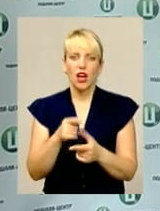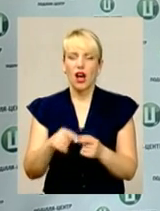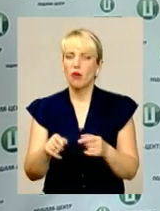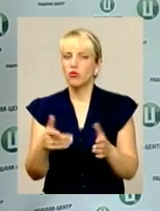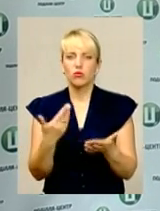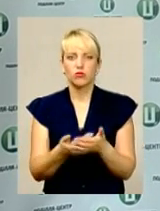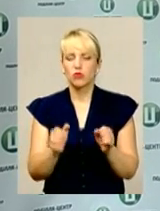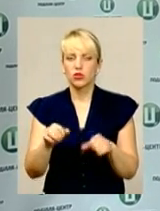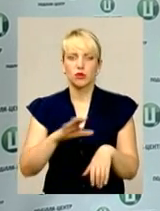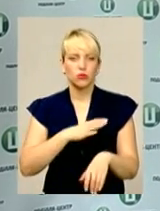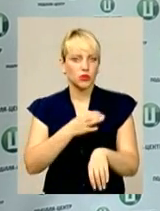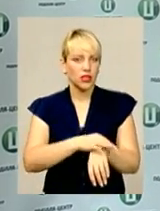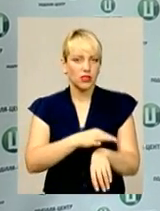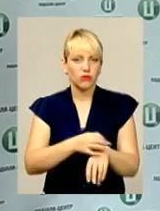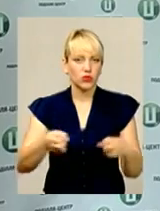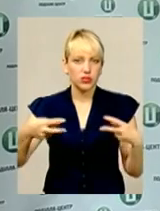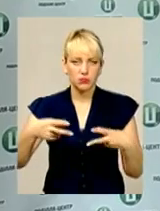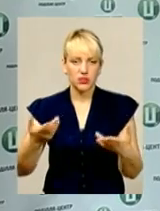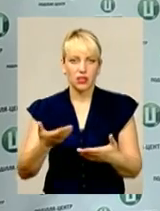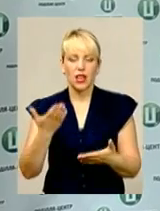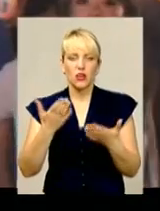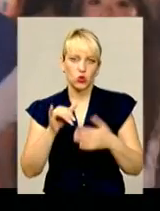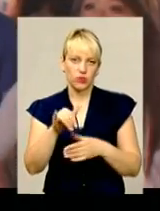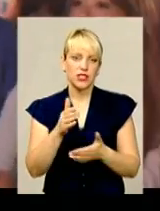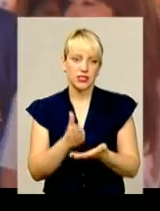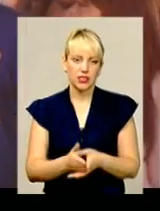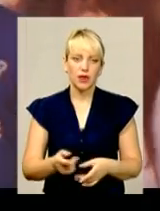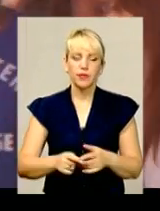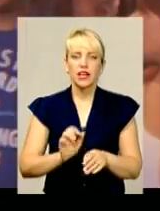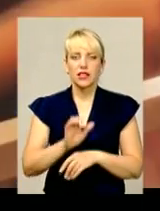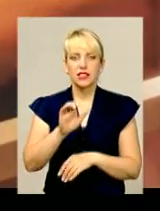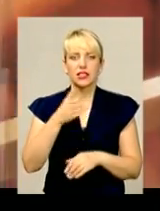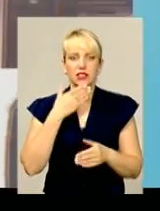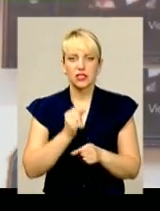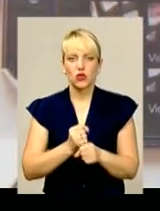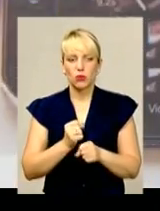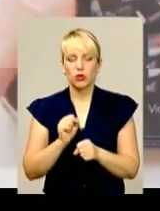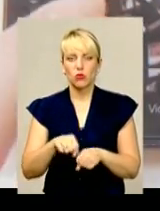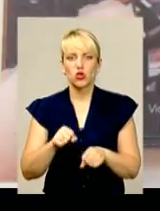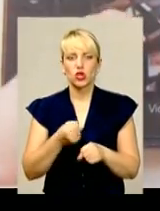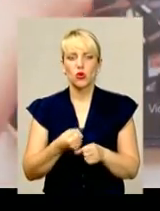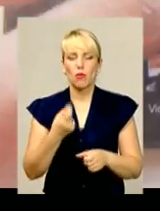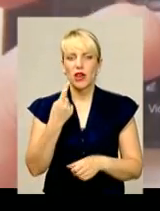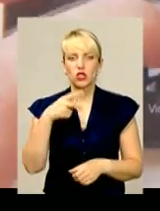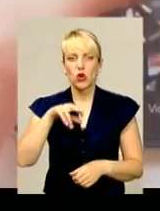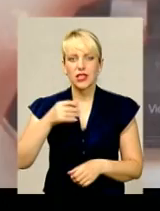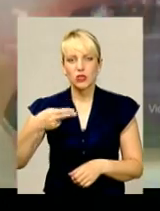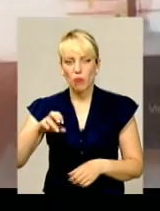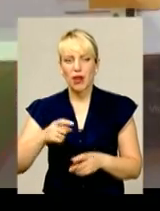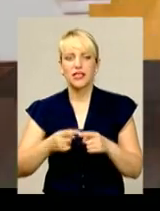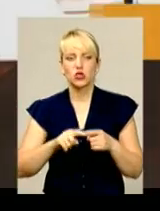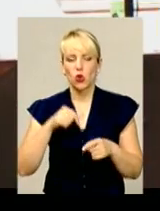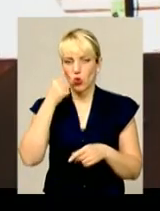навіть, я не знаю, смарт-годинником, якщо у вас такі є. Надсилати свої роботи можна до 1 листопада цього року на